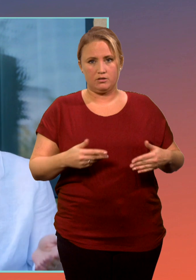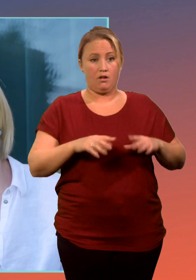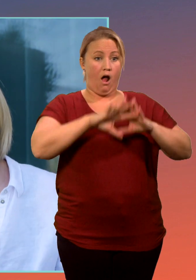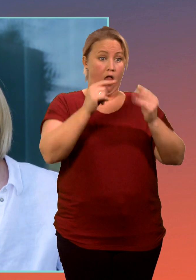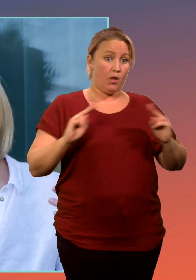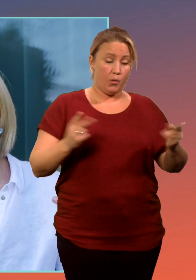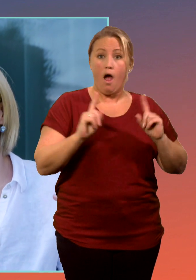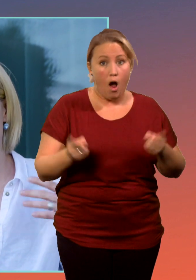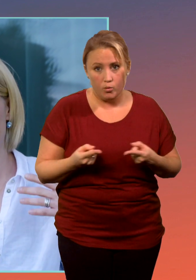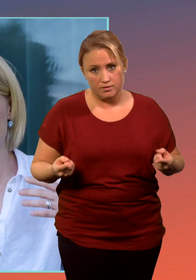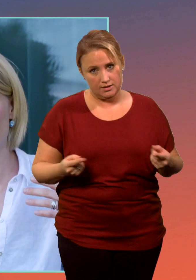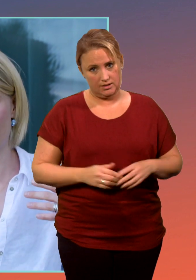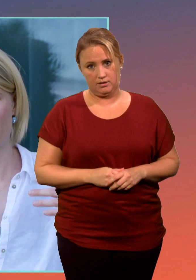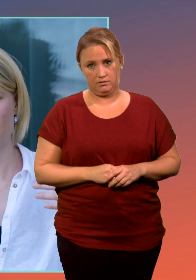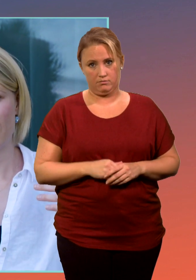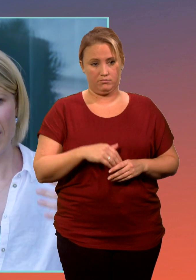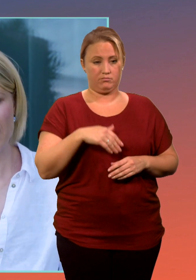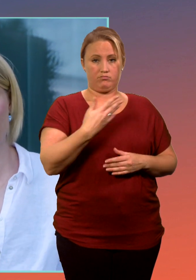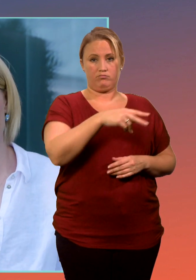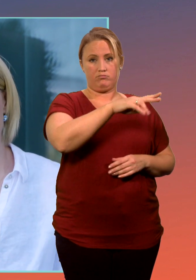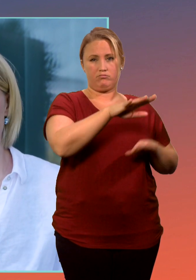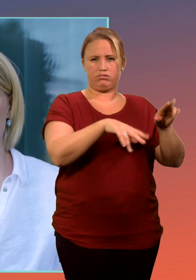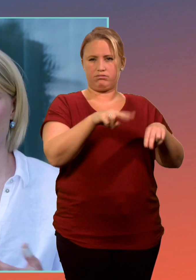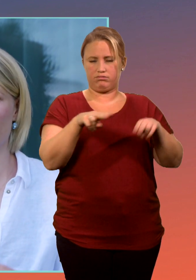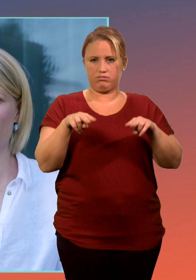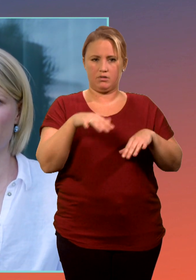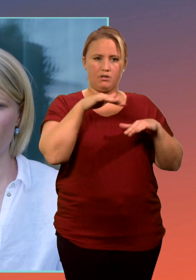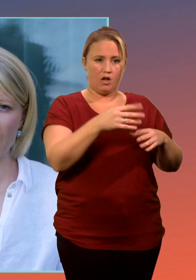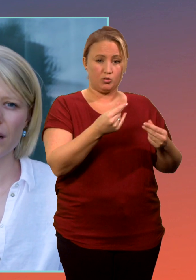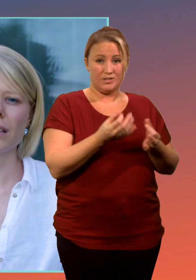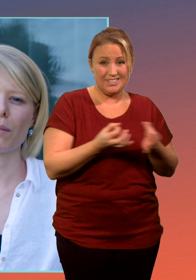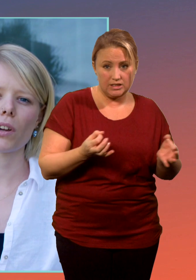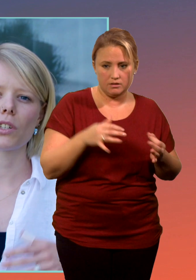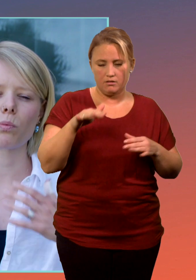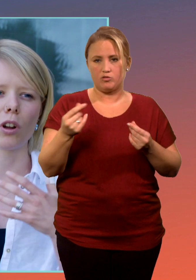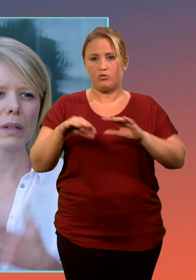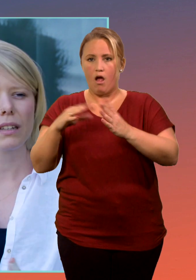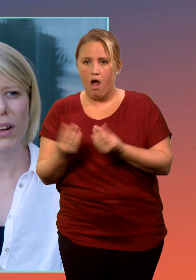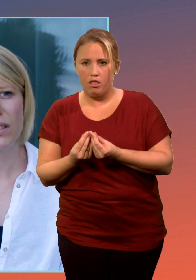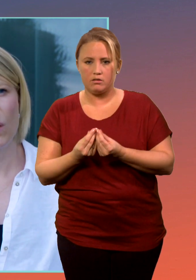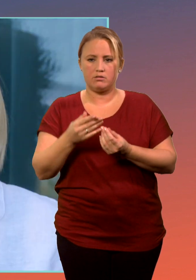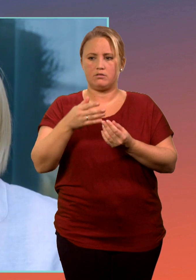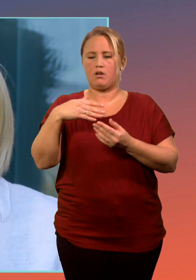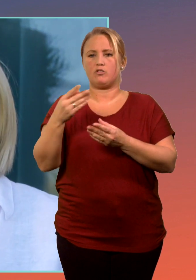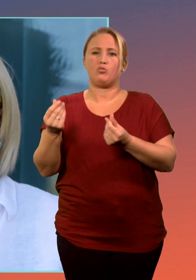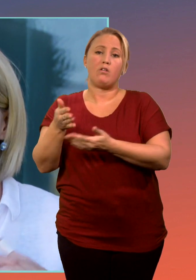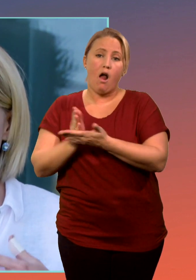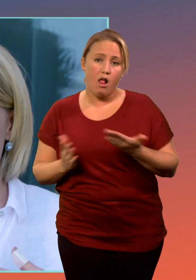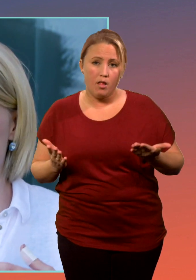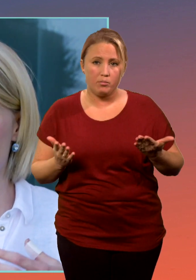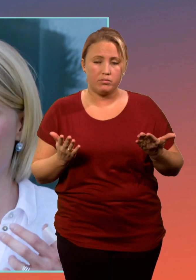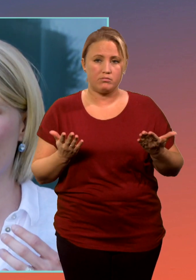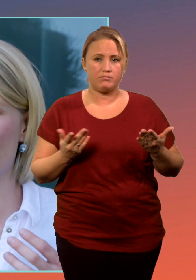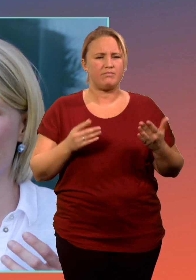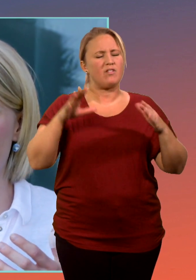Querschnitt. Es gibt Leute, die spüren gar nichts mehr. Es gibt Leute, die spüren noch alles. Es gibt Leute, die spüren noch ein bisschen was. Und Wahrnehmung